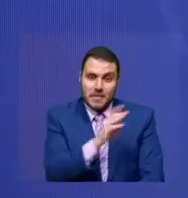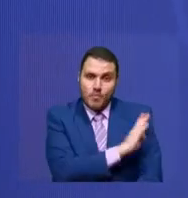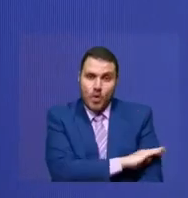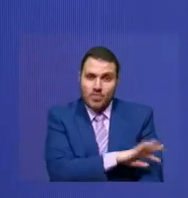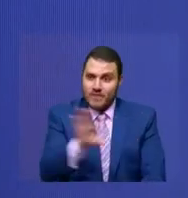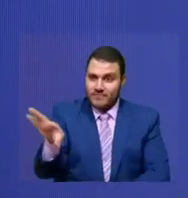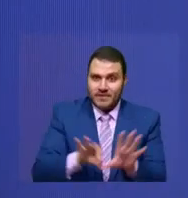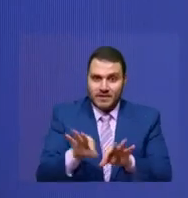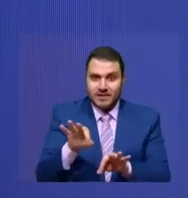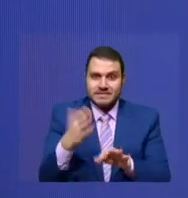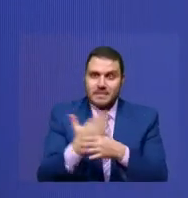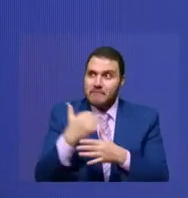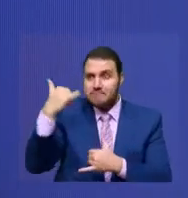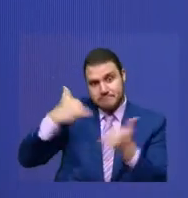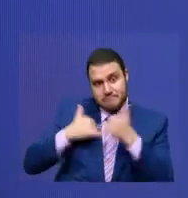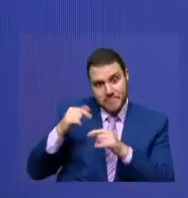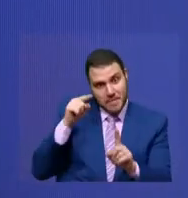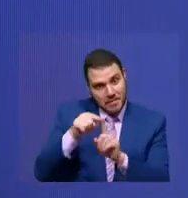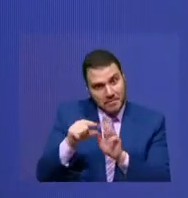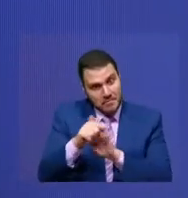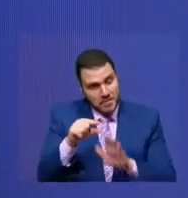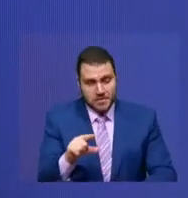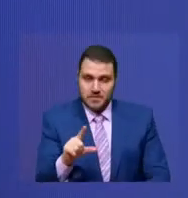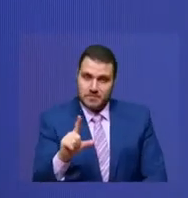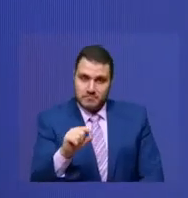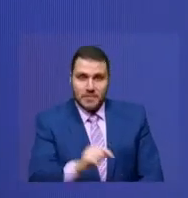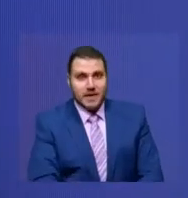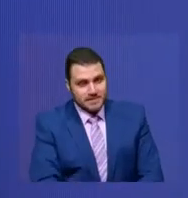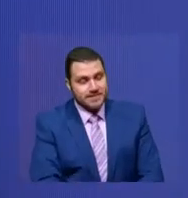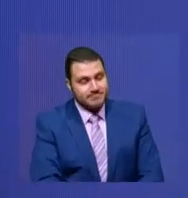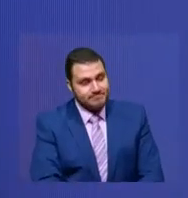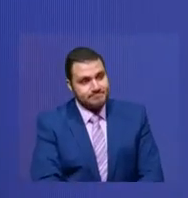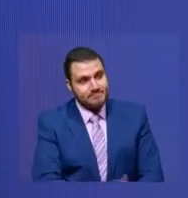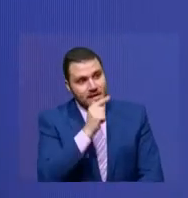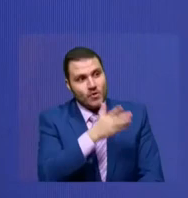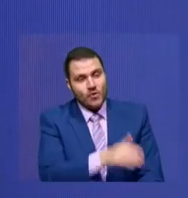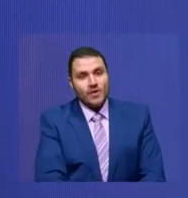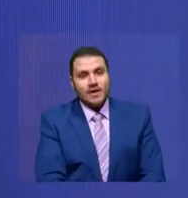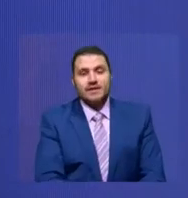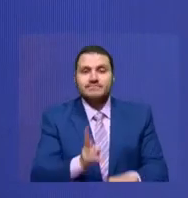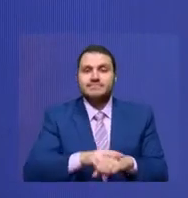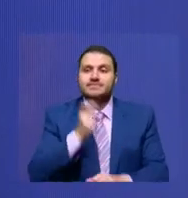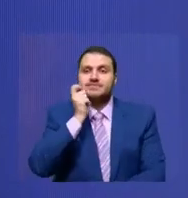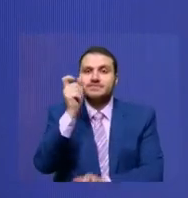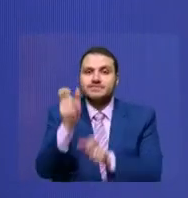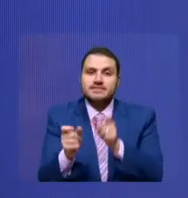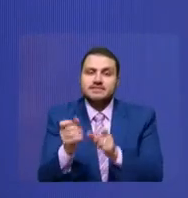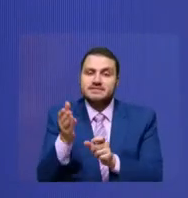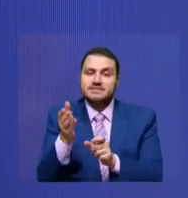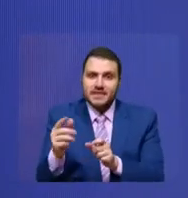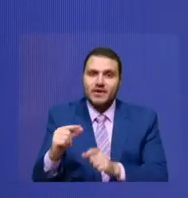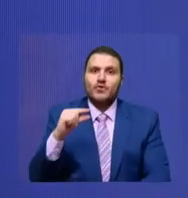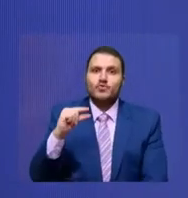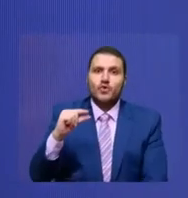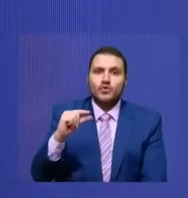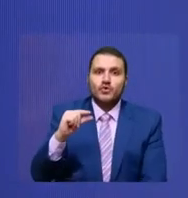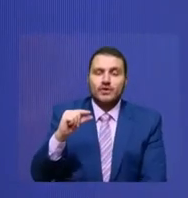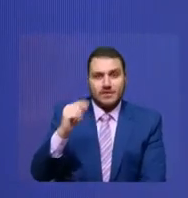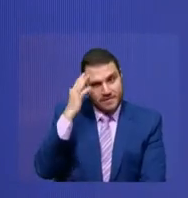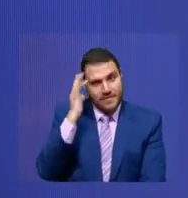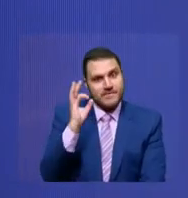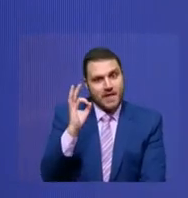هذه المكالمات. ممتاز. نعم. طيب هل هناك طاقم طبي للرد على